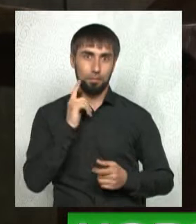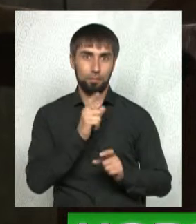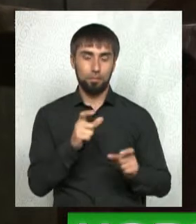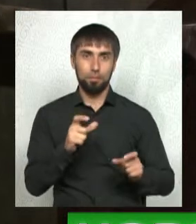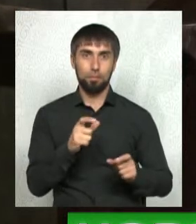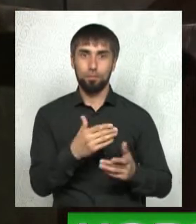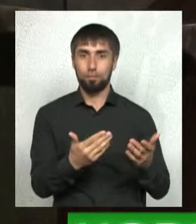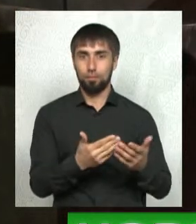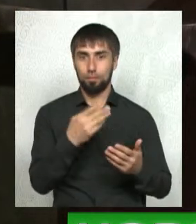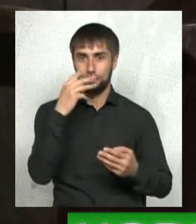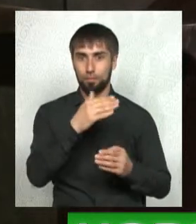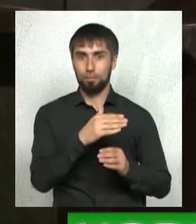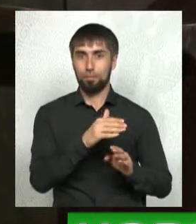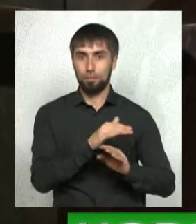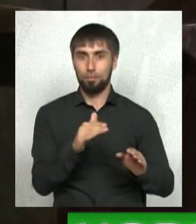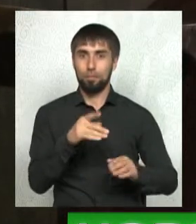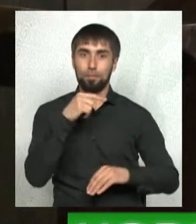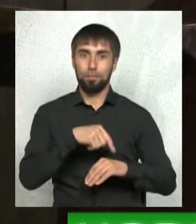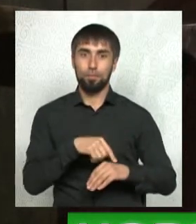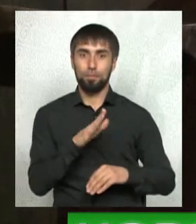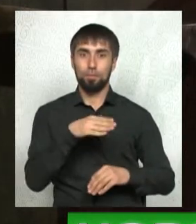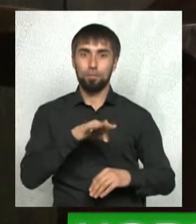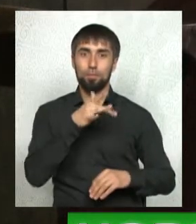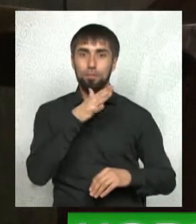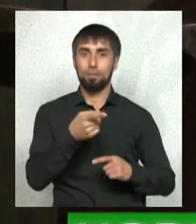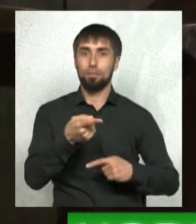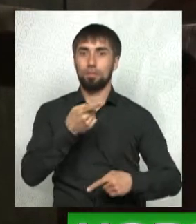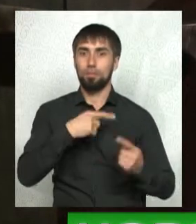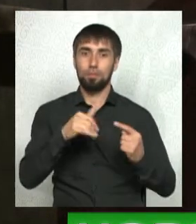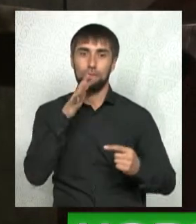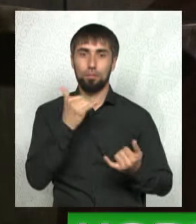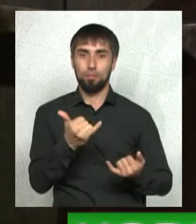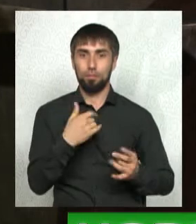есть современные ребята, попадают в то время, вот, о котором